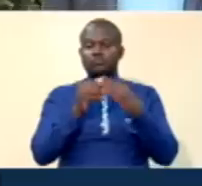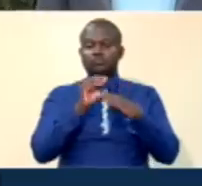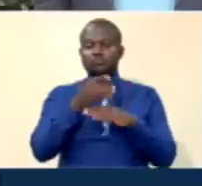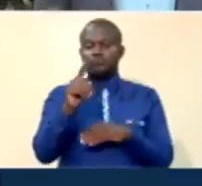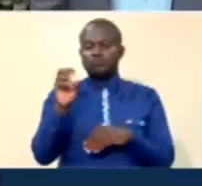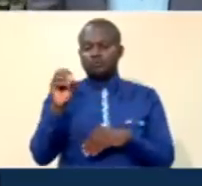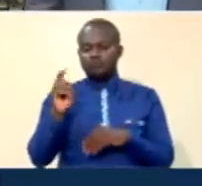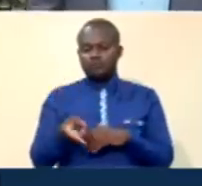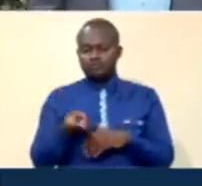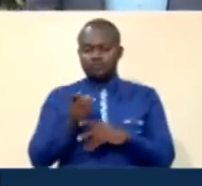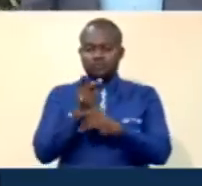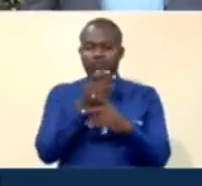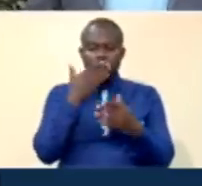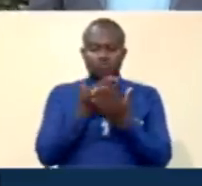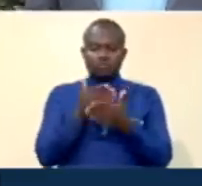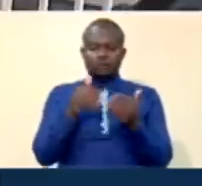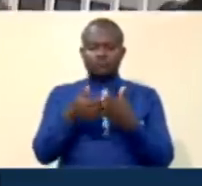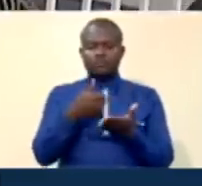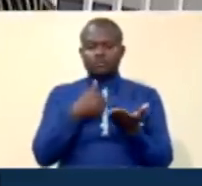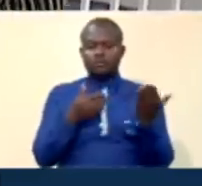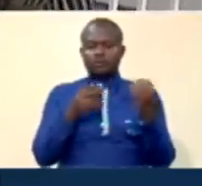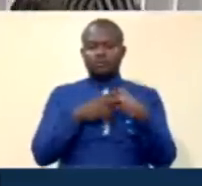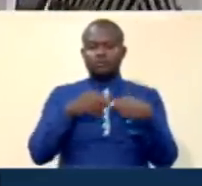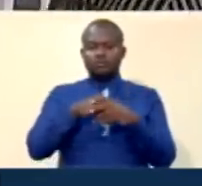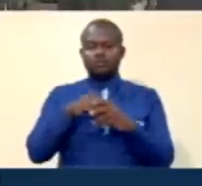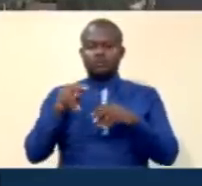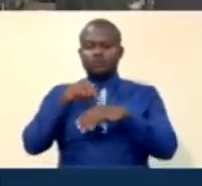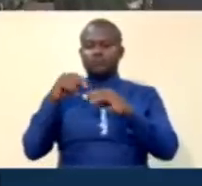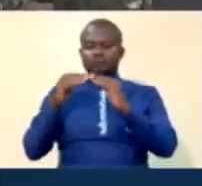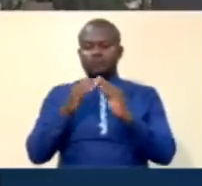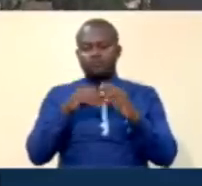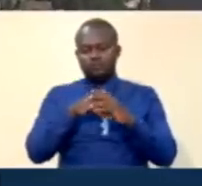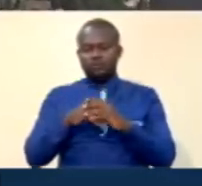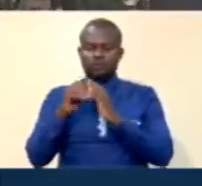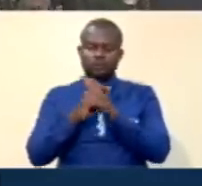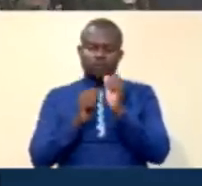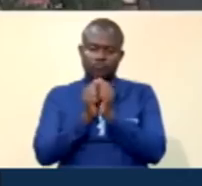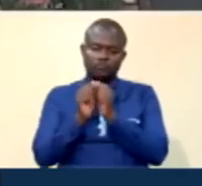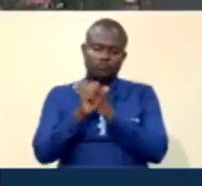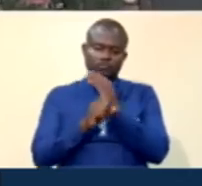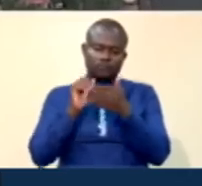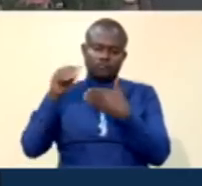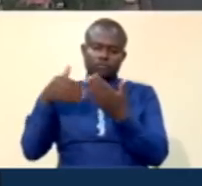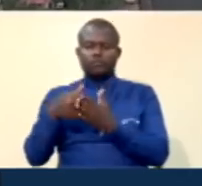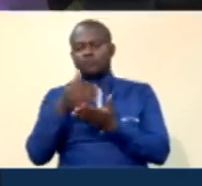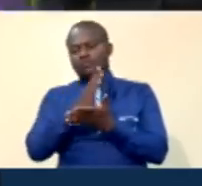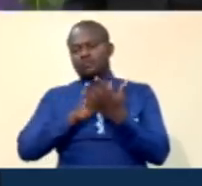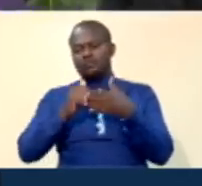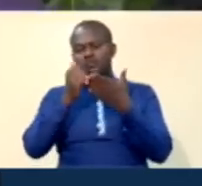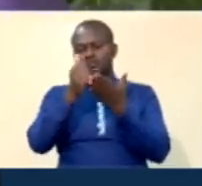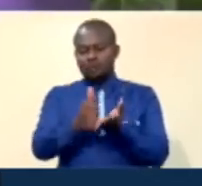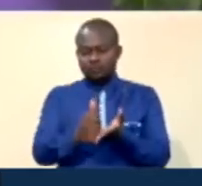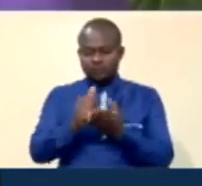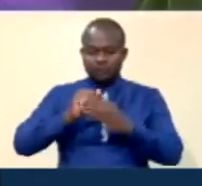100,000. Gufata neza inzibutso u Rwanda rufite zirimo zirindwi zo ku rwego rw'igihugu, iziri ku rwego rw'uturere ndetse n'imirenge, ngo ni bimwe mu bifasha